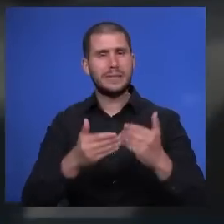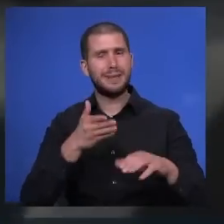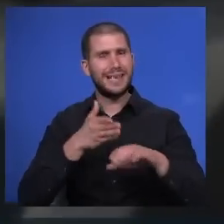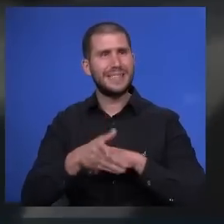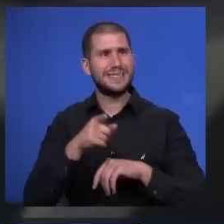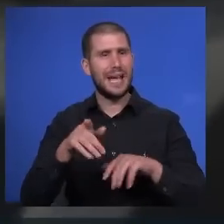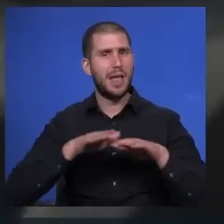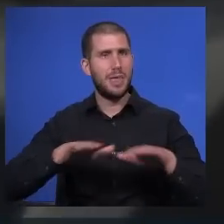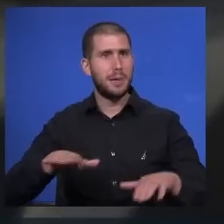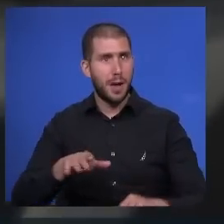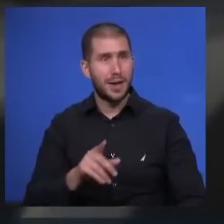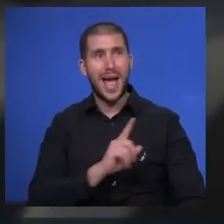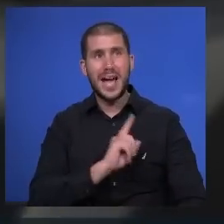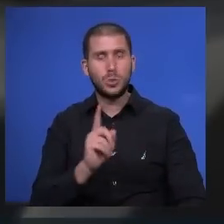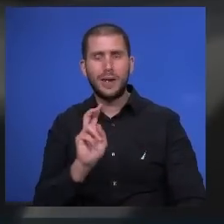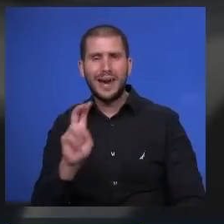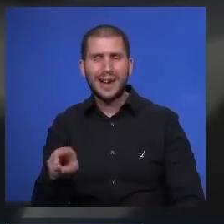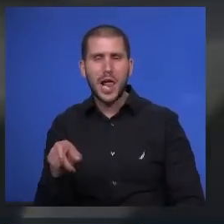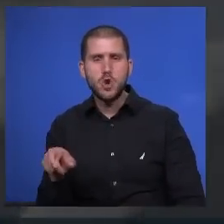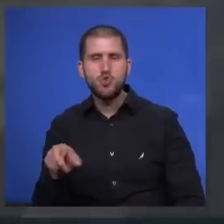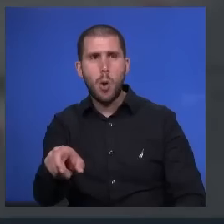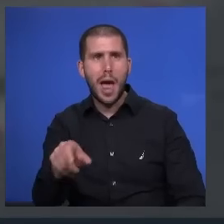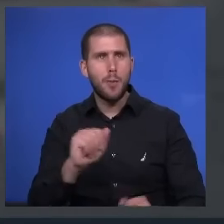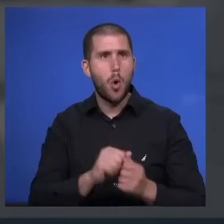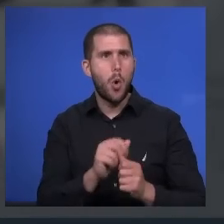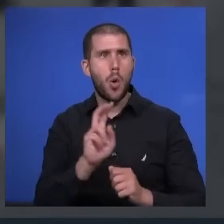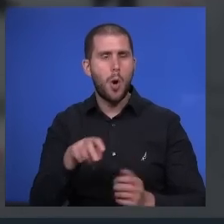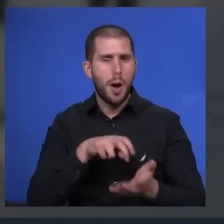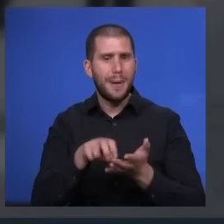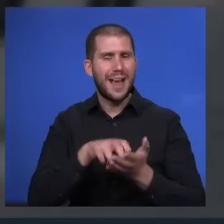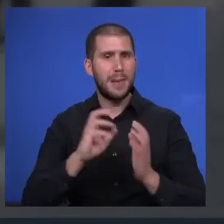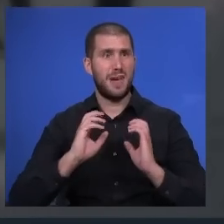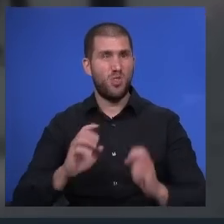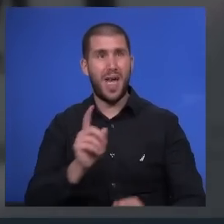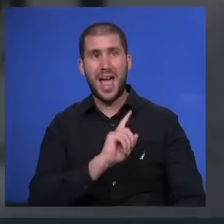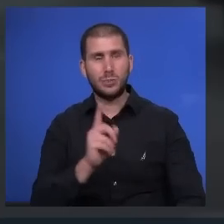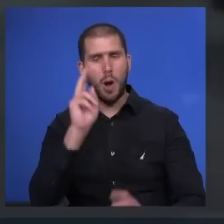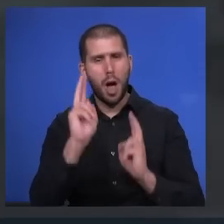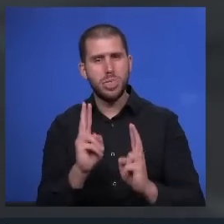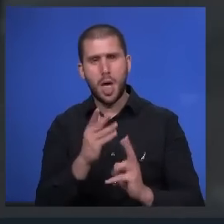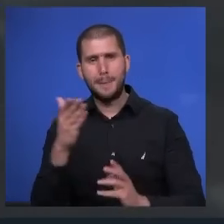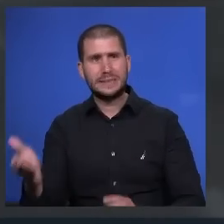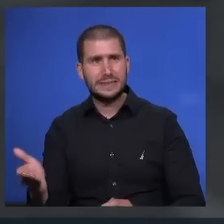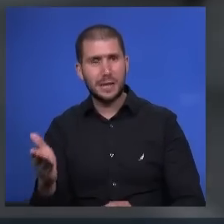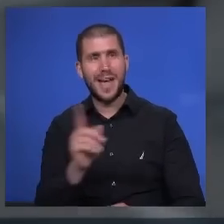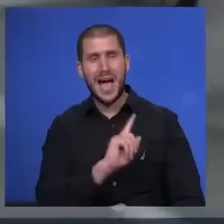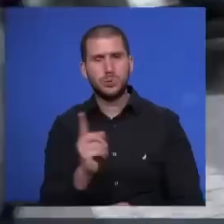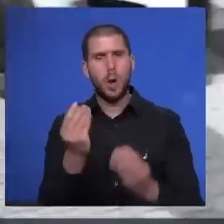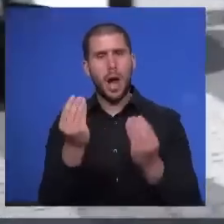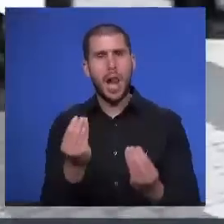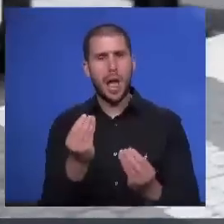הכניסה לנתב"ג, איסור ירידה לשולי הכביש או ירידה רגלית לכביש, איסור על חנייה בצידי הדרך ואיסור ראתת